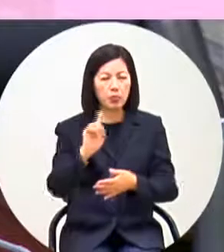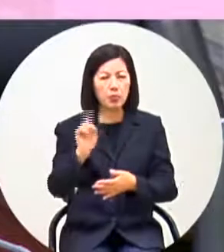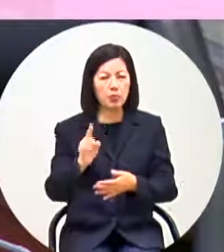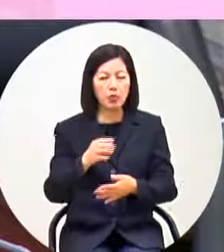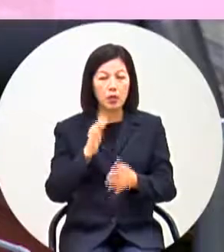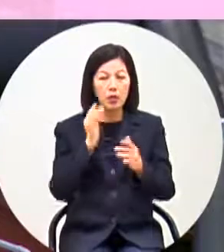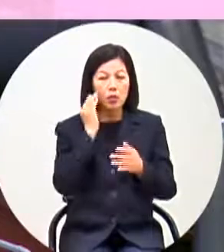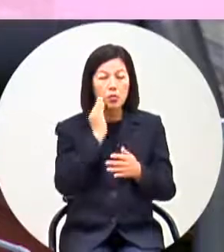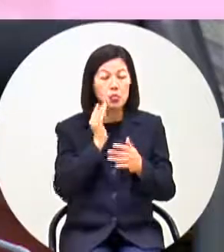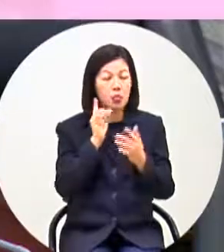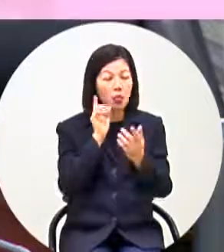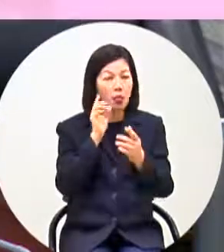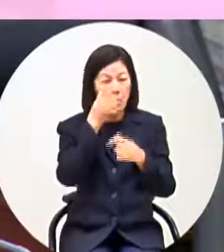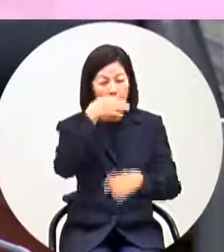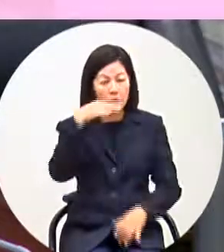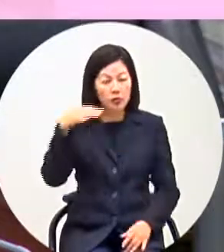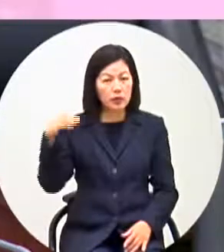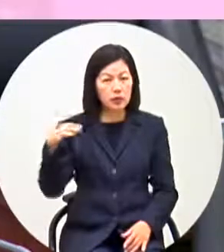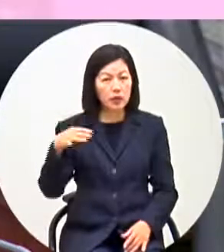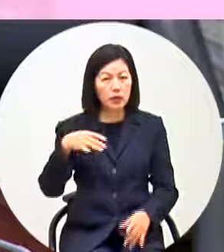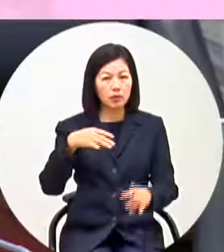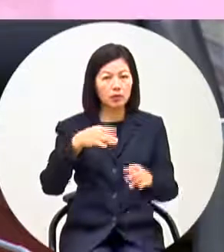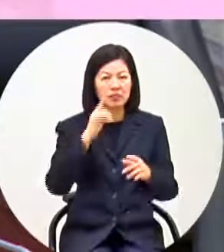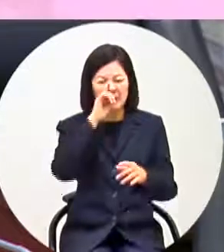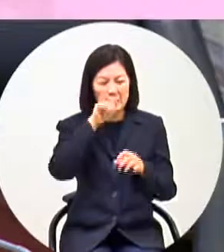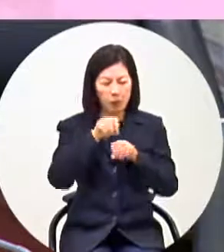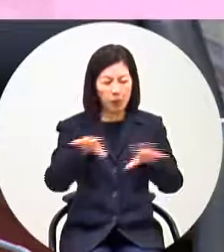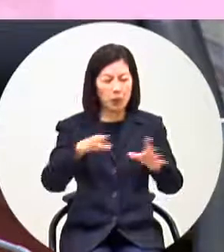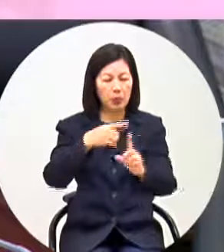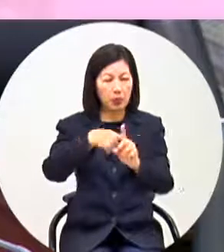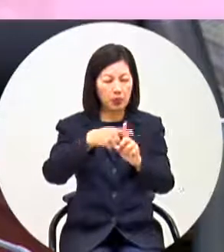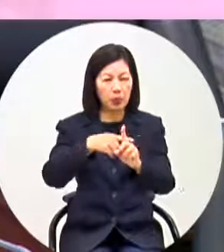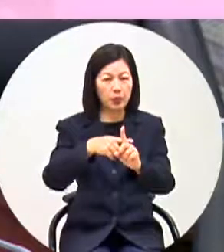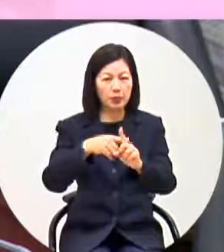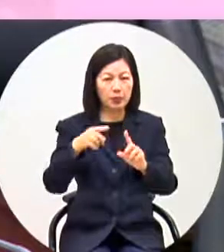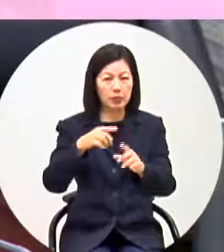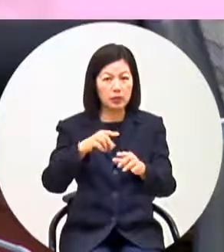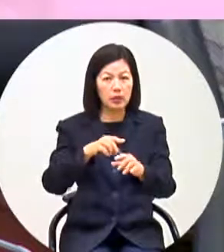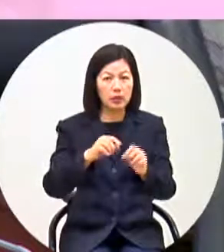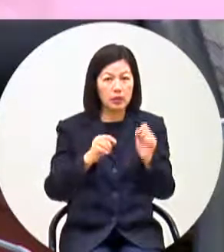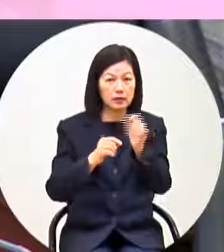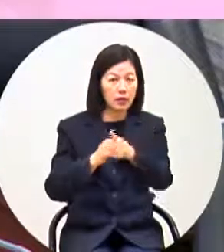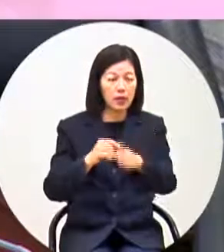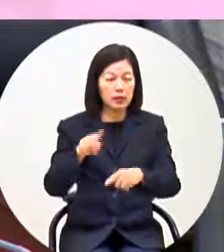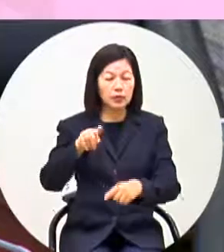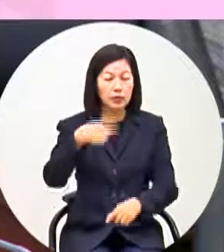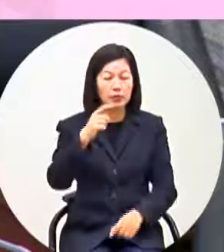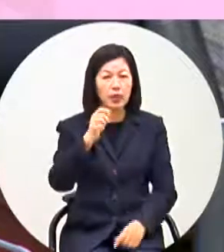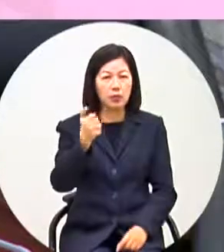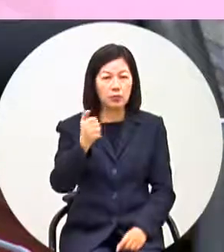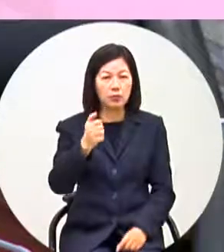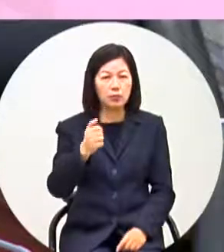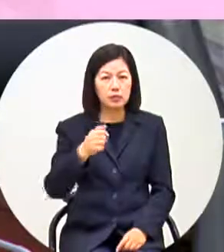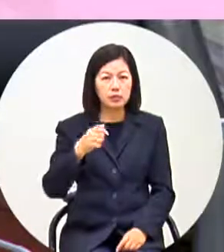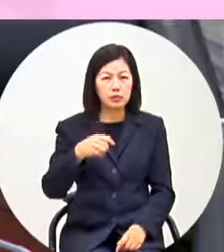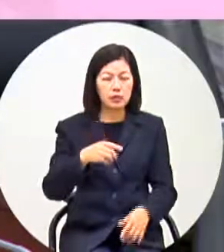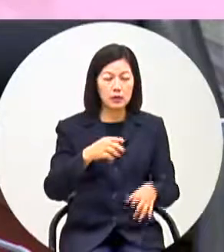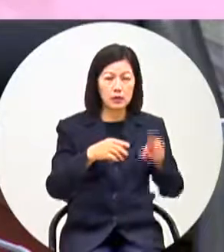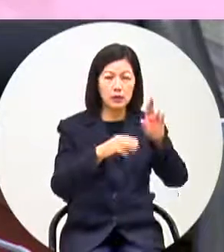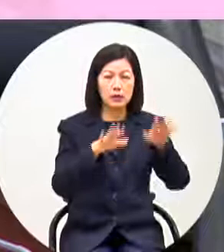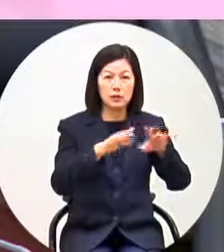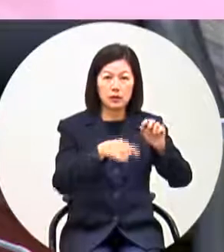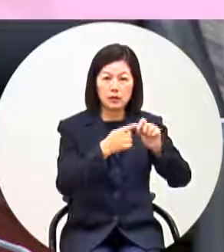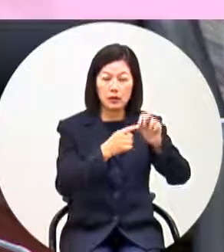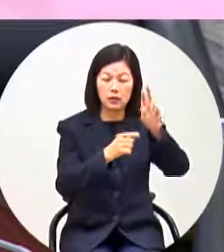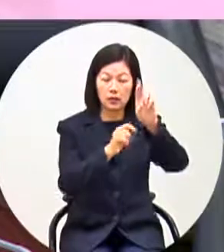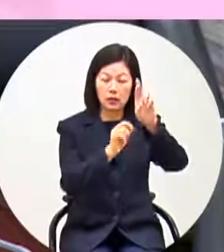AQI 大于150哦，不管是不是12月到明年2月哦，都一样要有这样免费搭